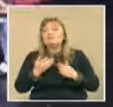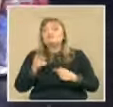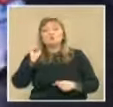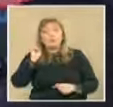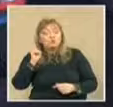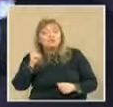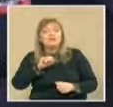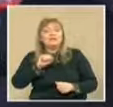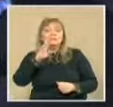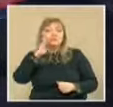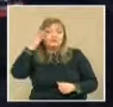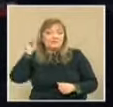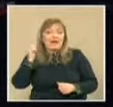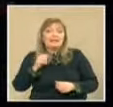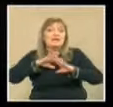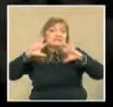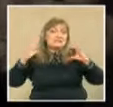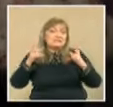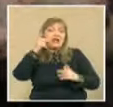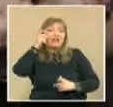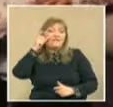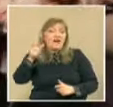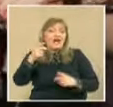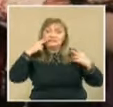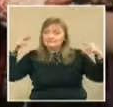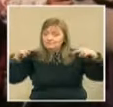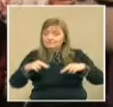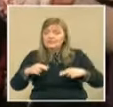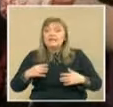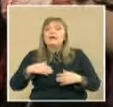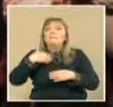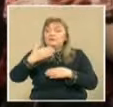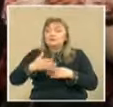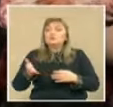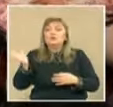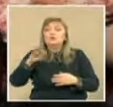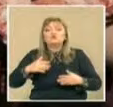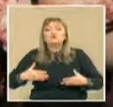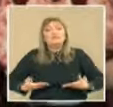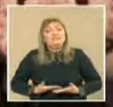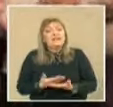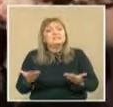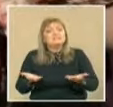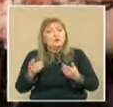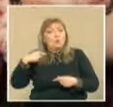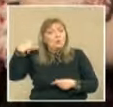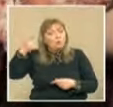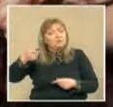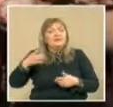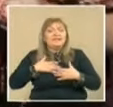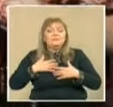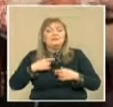Варна. Добре, предстоят обаче още много интересни неща. Още утре всъщност имате нещо важно, което да анонсираме